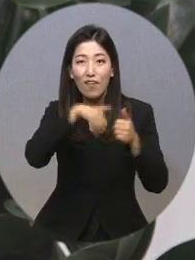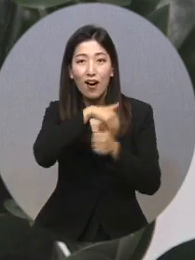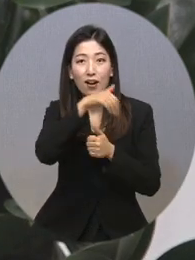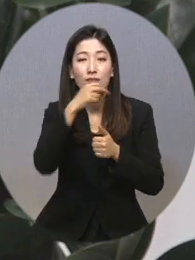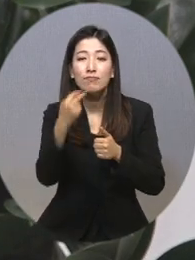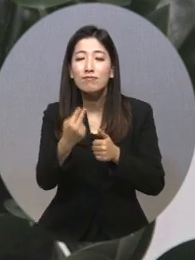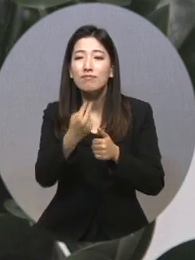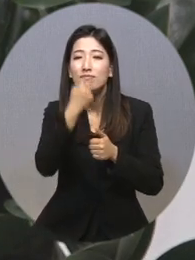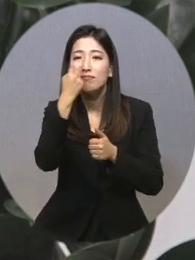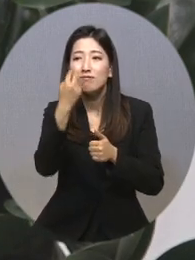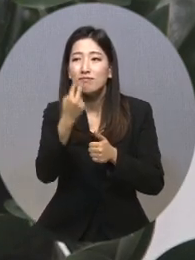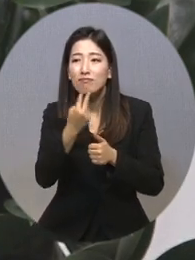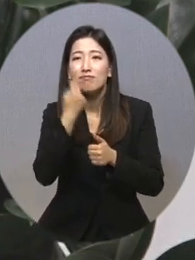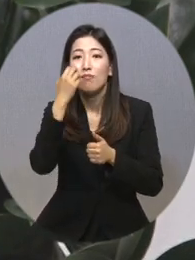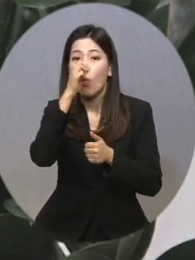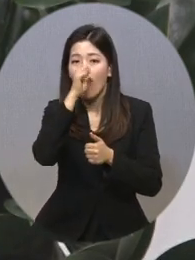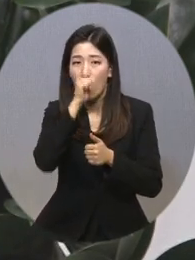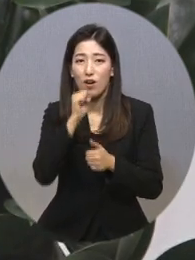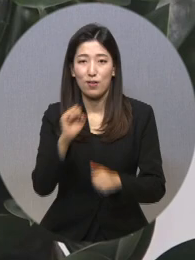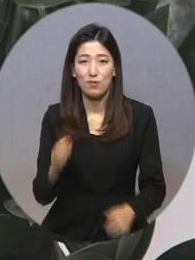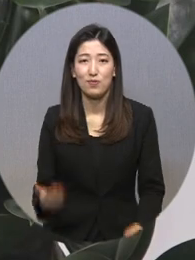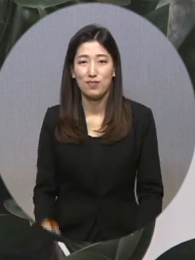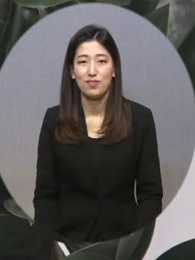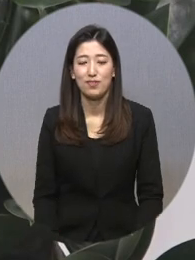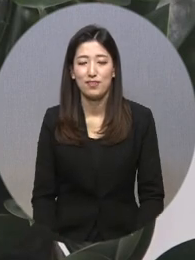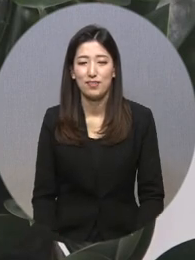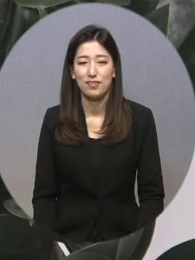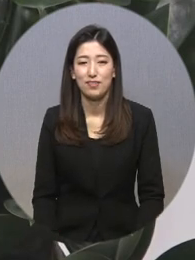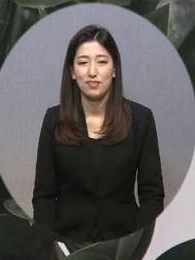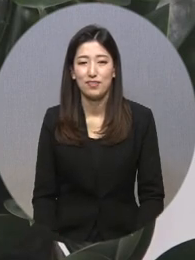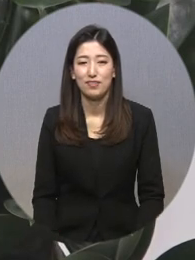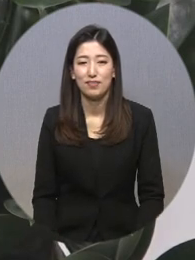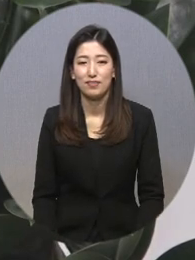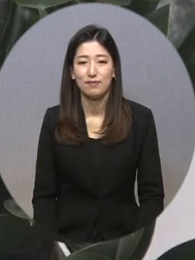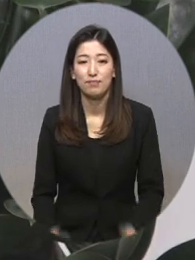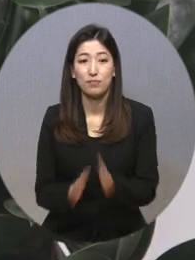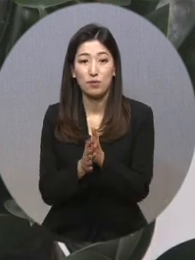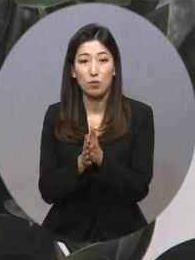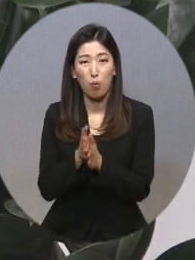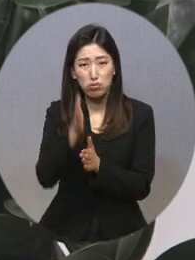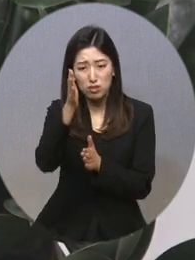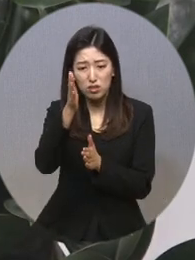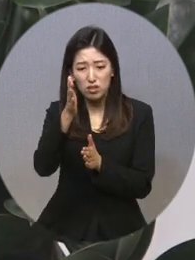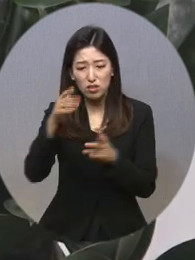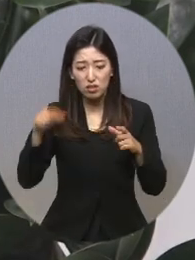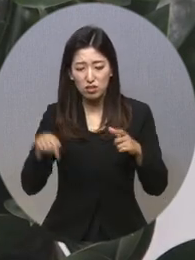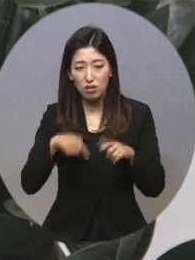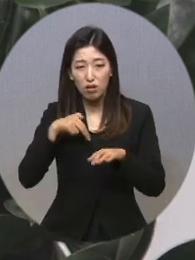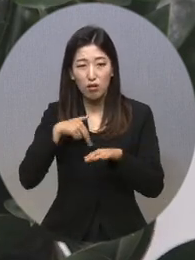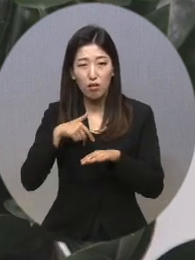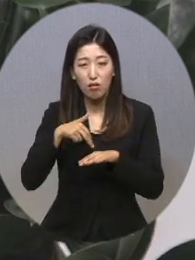합니다. 아마도 우리가 도시를 걸어갈 때, 특히 우리나라 도시를 걸어갈 때